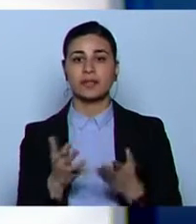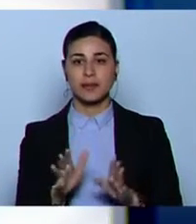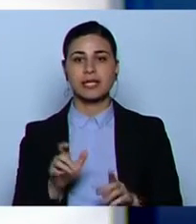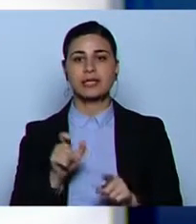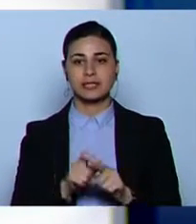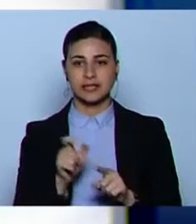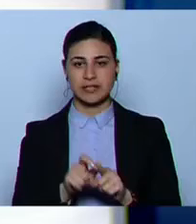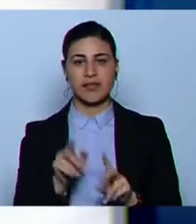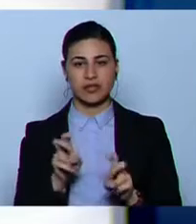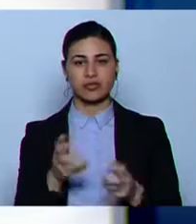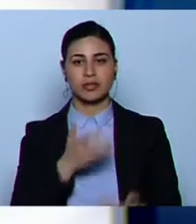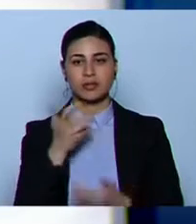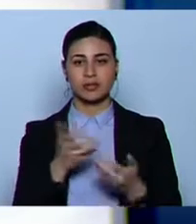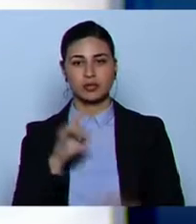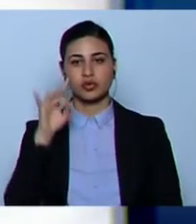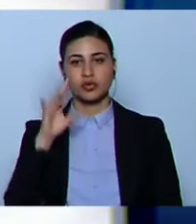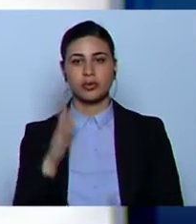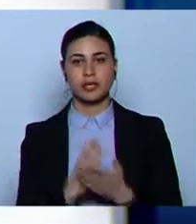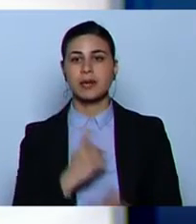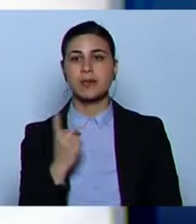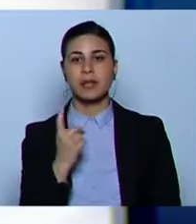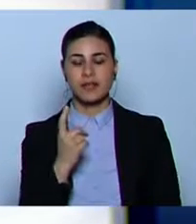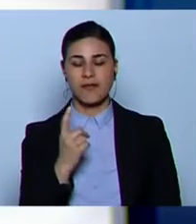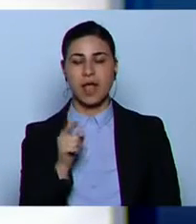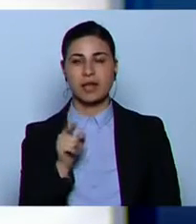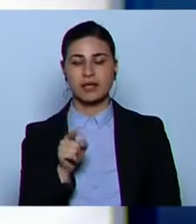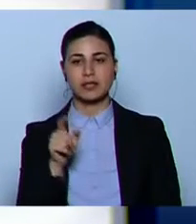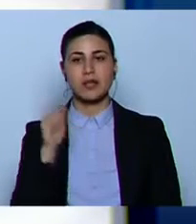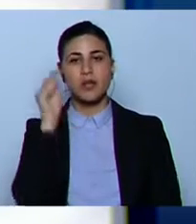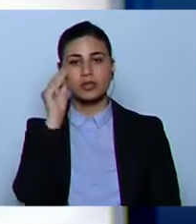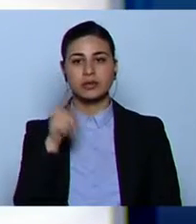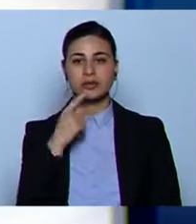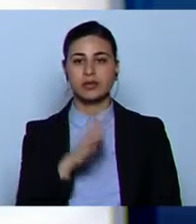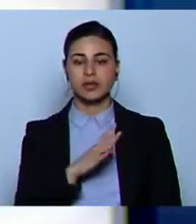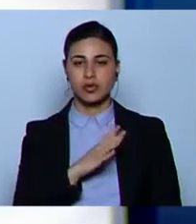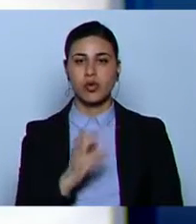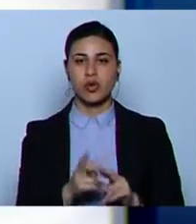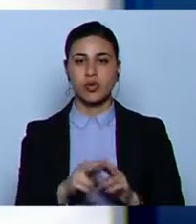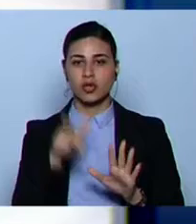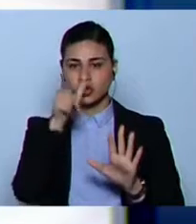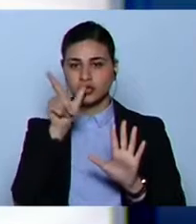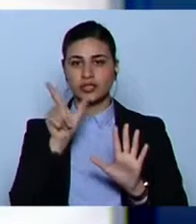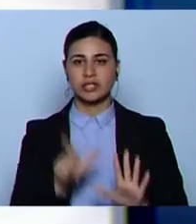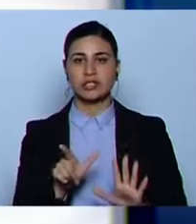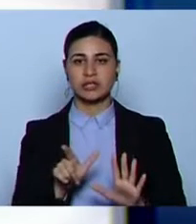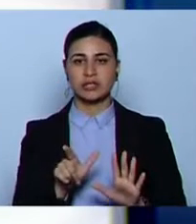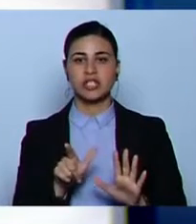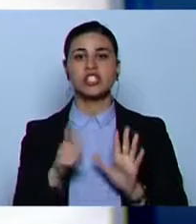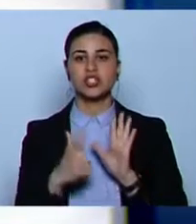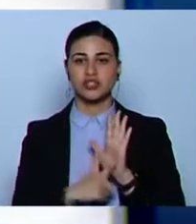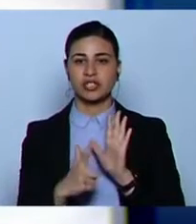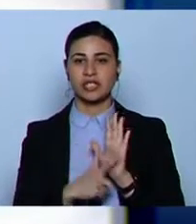აფიშირებული და განხილვის საგანი გახლავთ აი პირველ კომპონენტში გამოთქმული მოსაზრება, აი ამ შვიდი თვითმმართველი